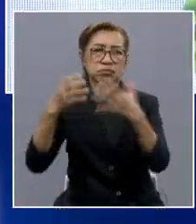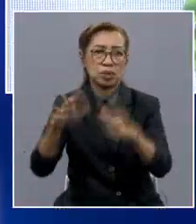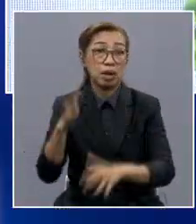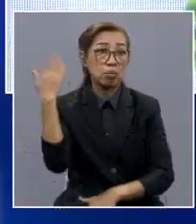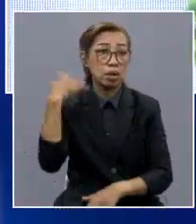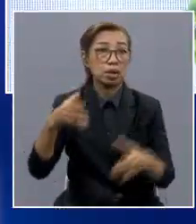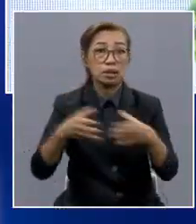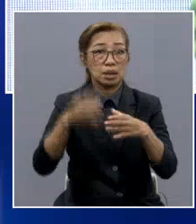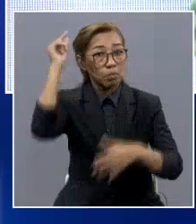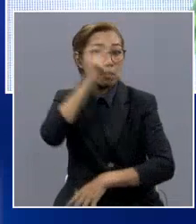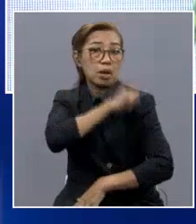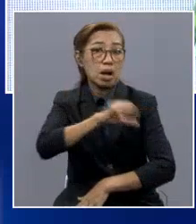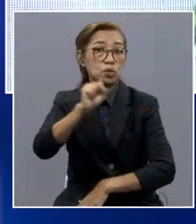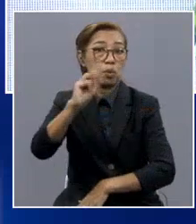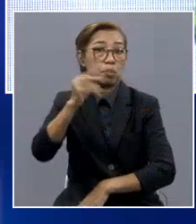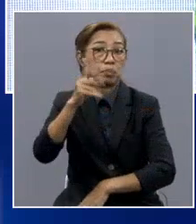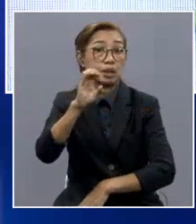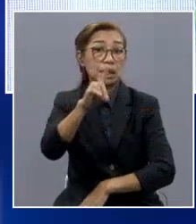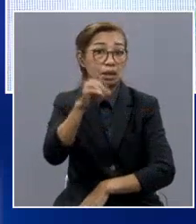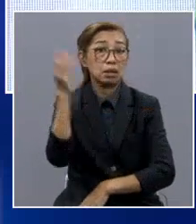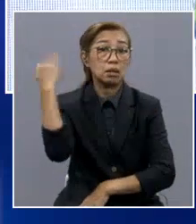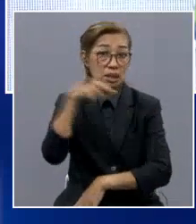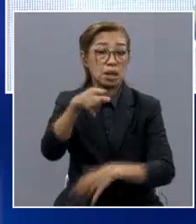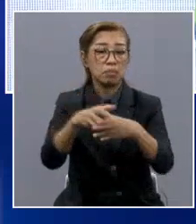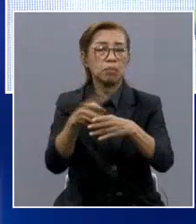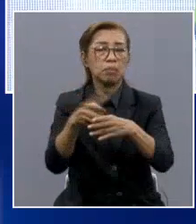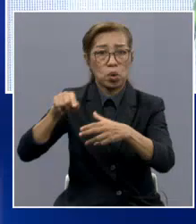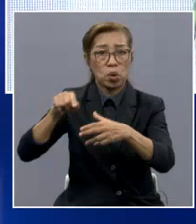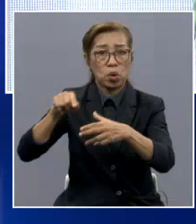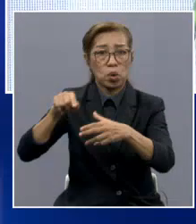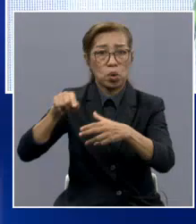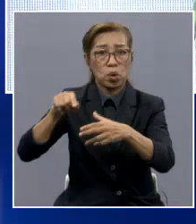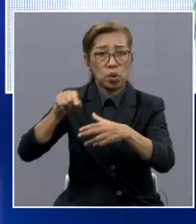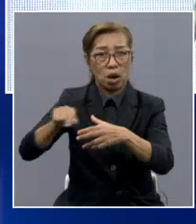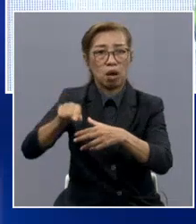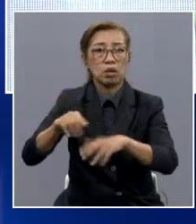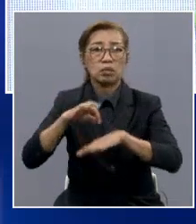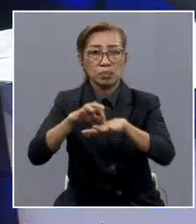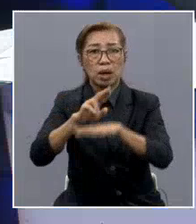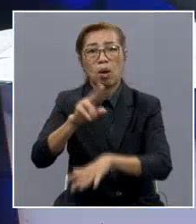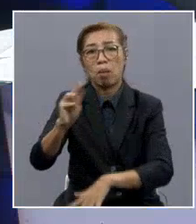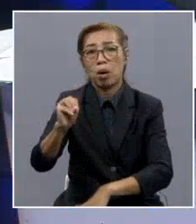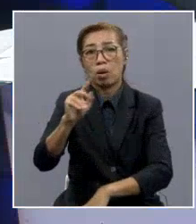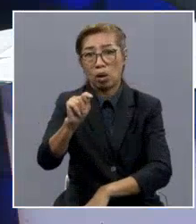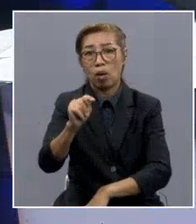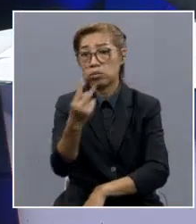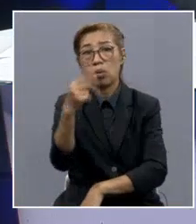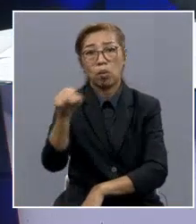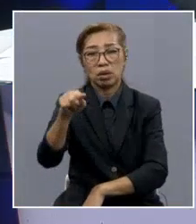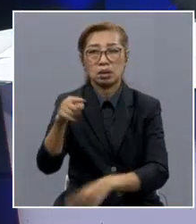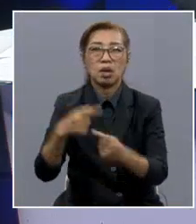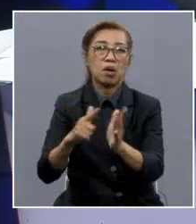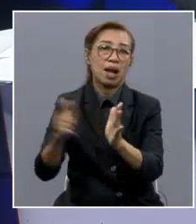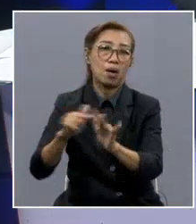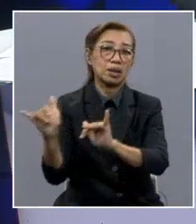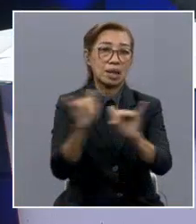ณสมคิดก็อยู่ในพลังประชารัฐนะคะแล้วก็มีตำแหน่งเป็นรัฐมนตรี2คนเลยนะ ครับ ค่ะและทีนี้ก่อนหน้านี้ก็ย้ายกันออกไป